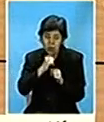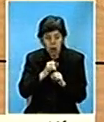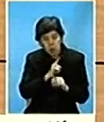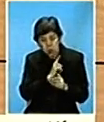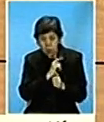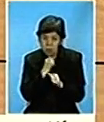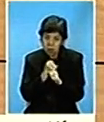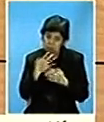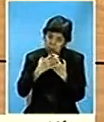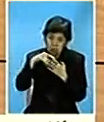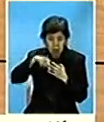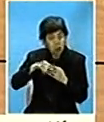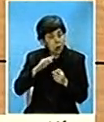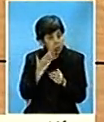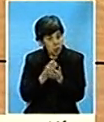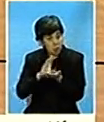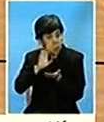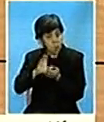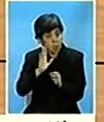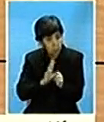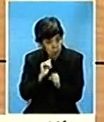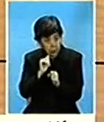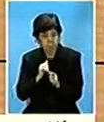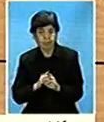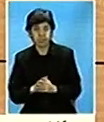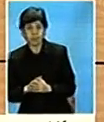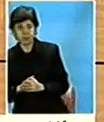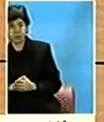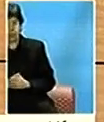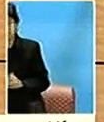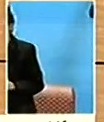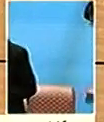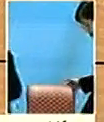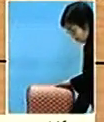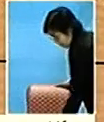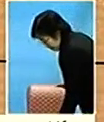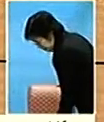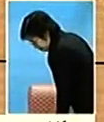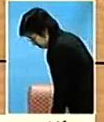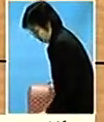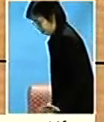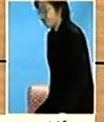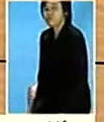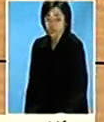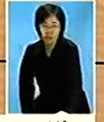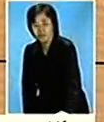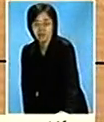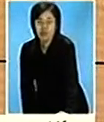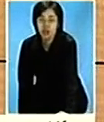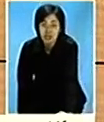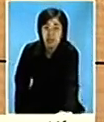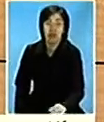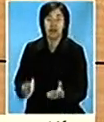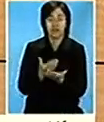แลเพียงพอไหมการขยายสถานที่ควบคุมในทันทสถานน่าถ้าจะมีงบจัดการจัดการ